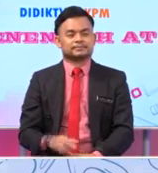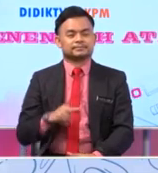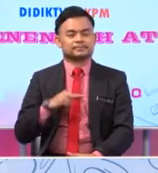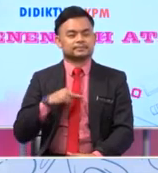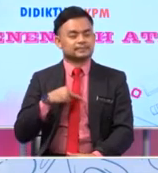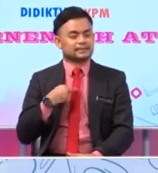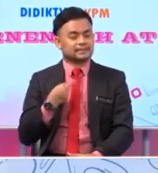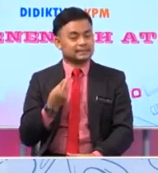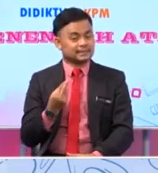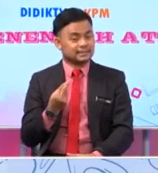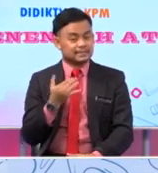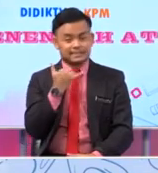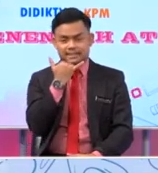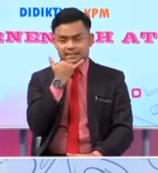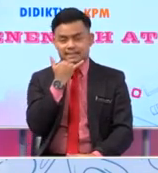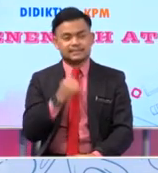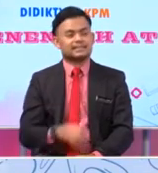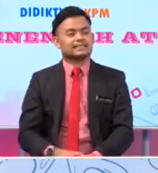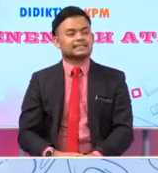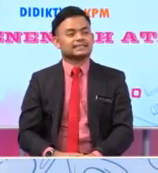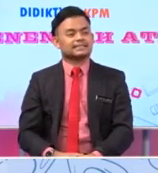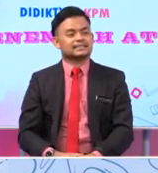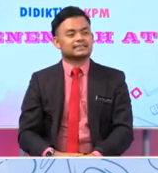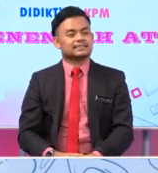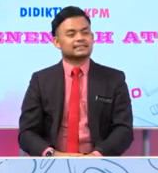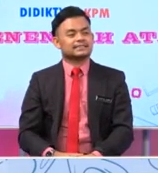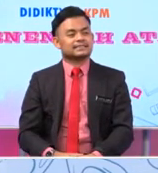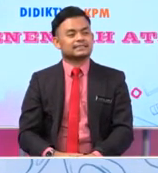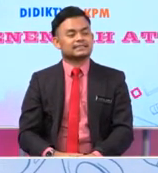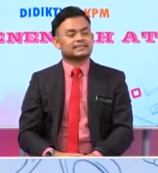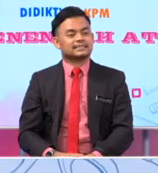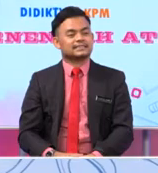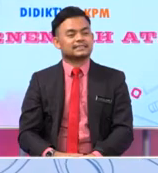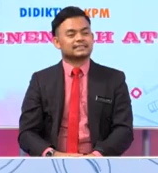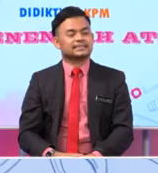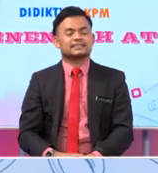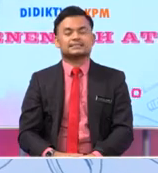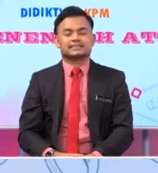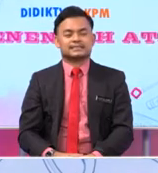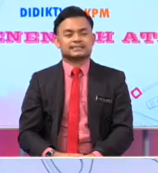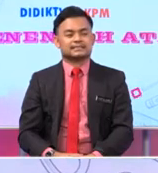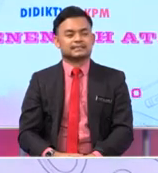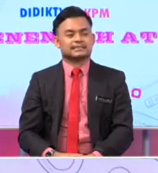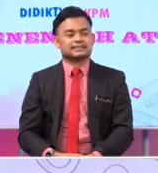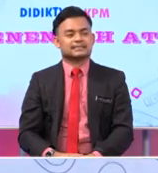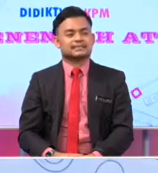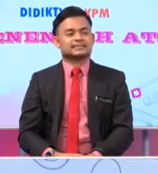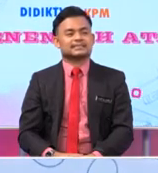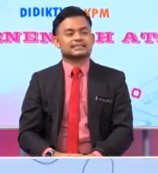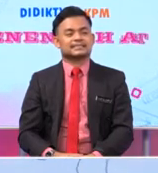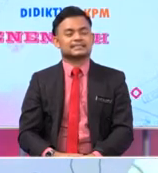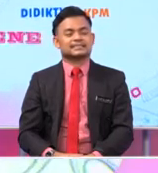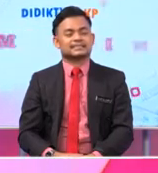salah sego nyoba tool jadi Mira jawab Salah Ken ah jadi